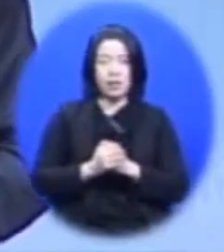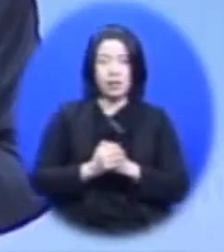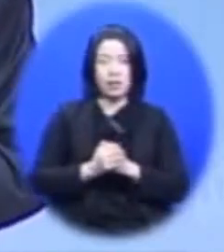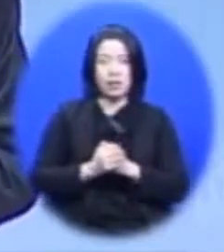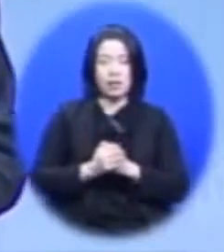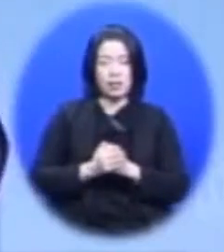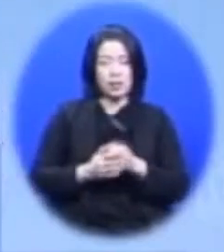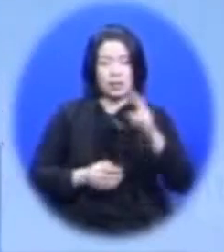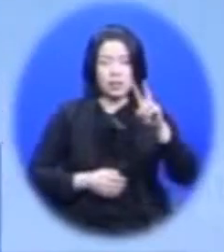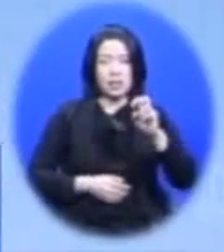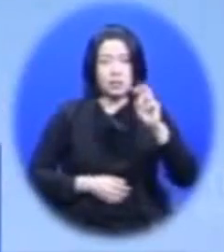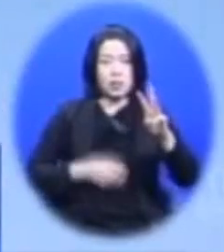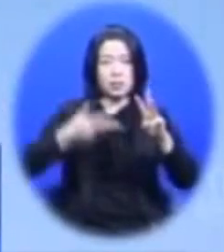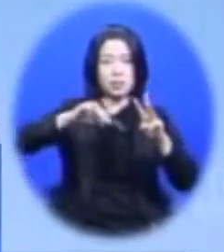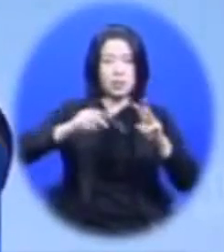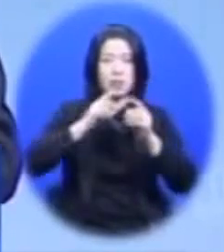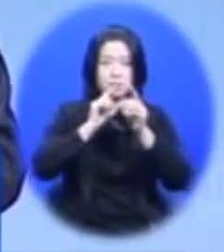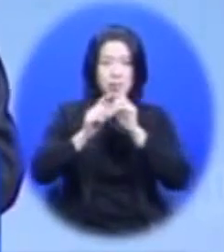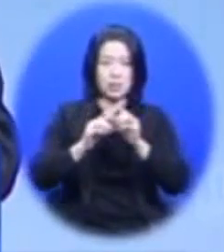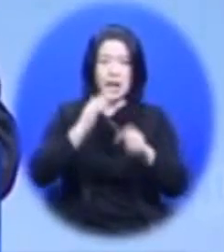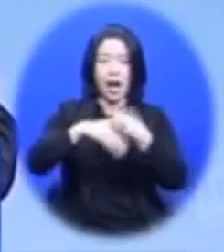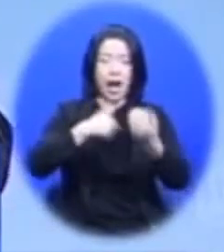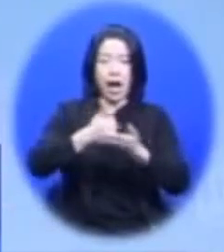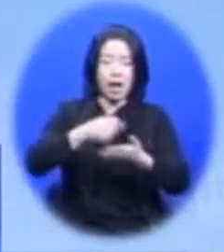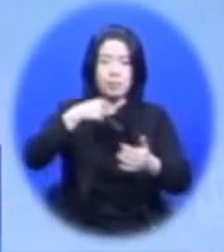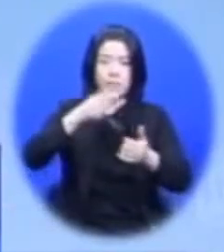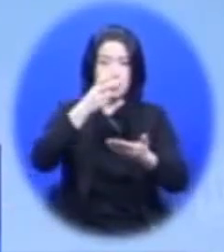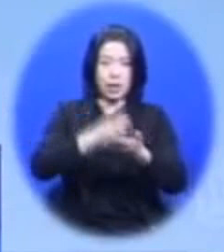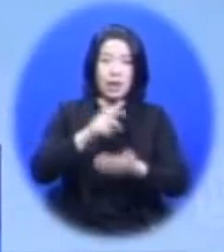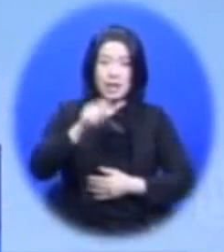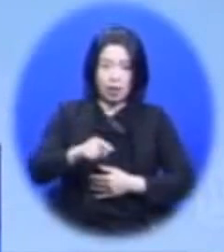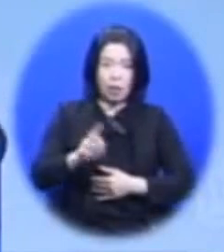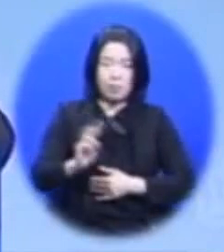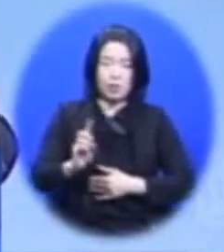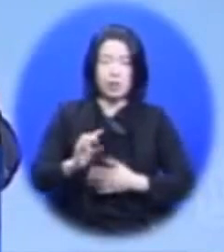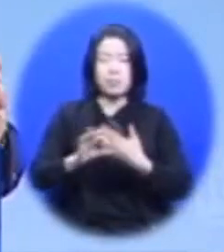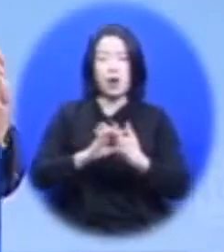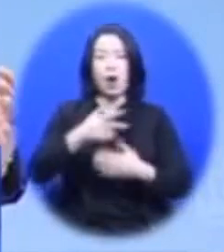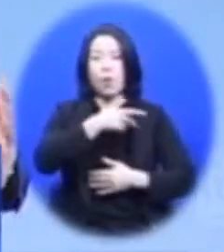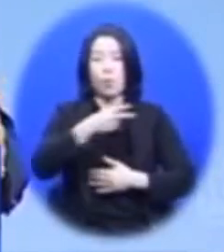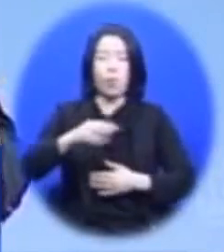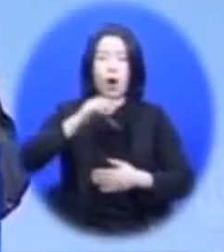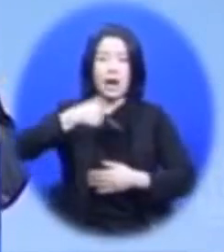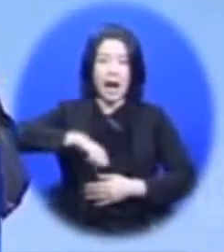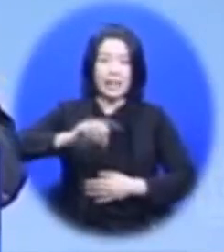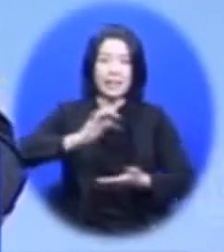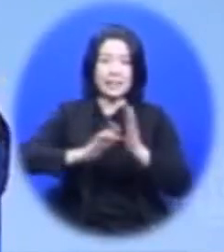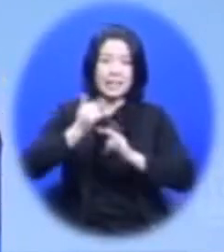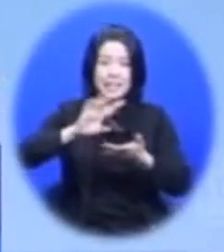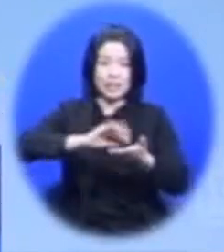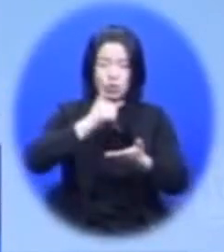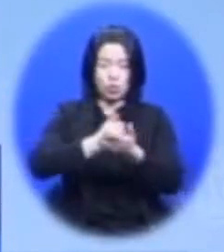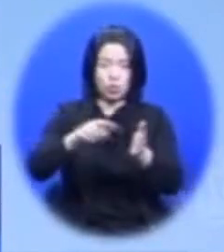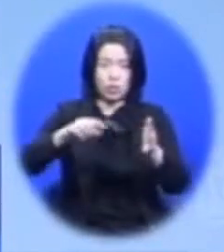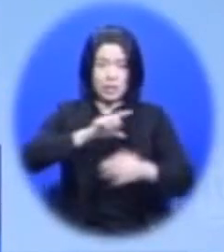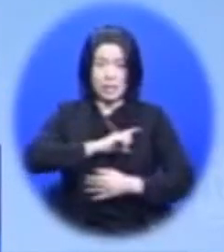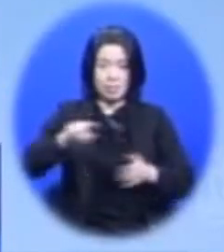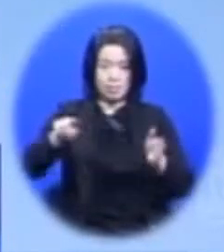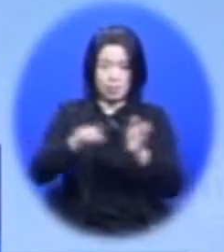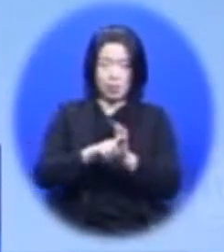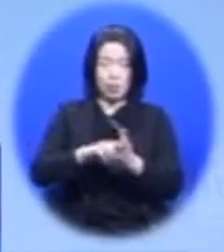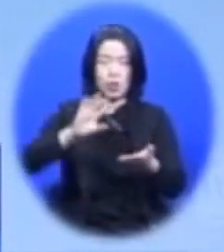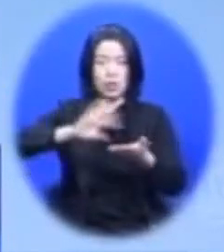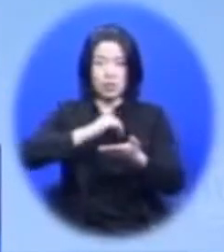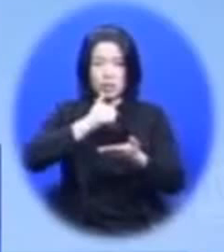거예요. 23절 말씀을 보세요. 하나님의 계명은 이것이니 곧 그 아들 예수 그리스도의 이름을 믿고